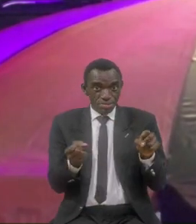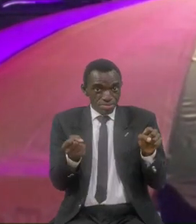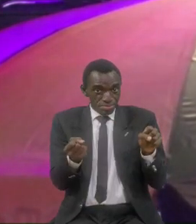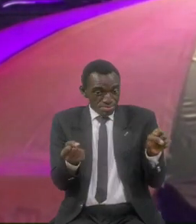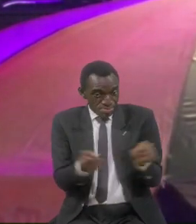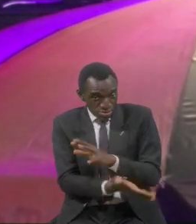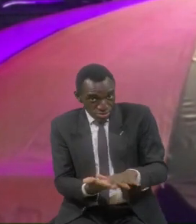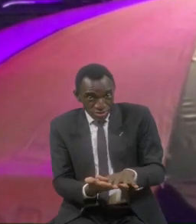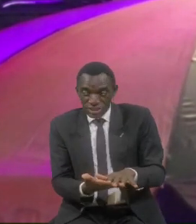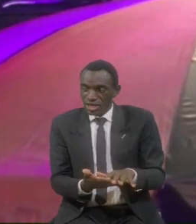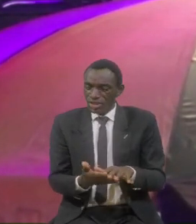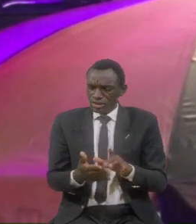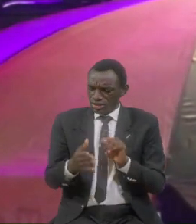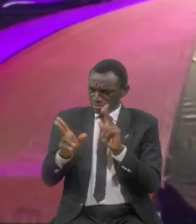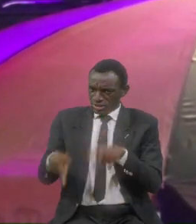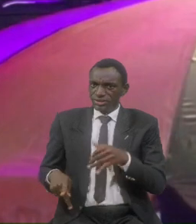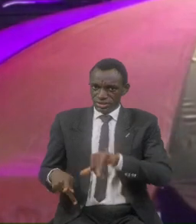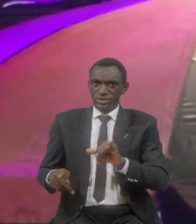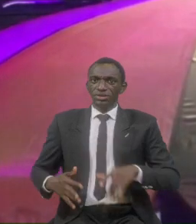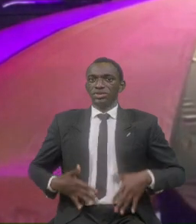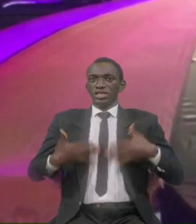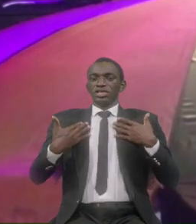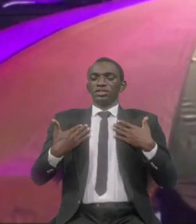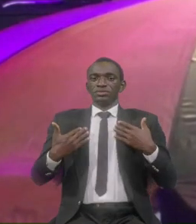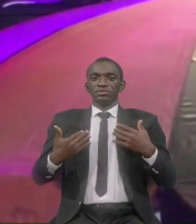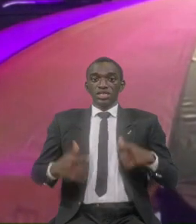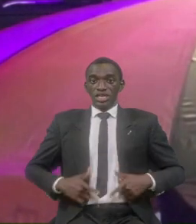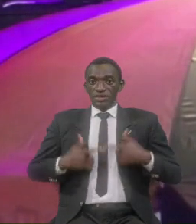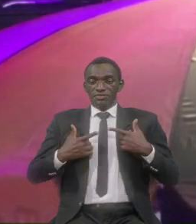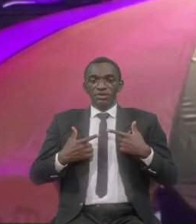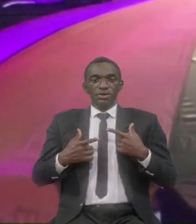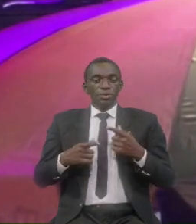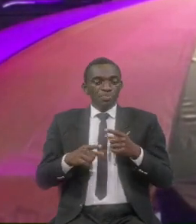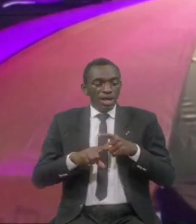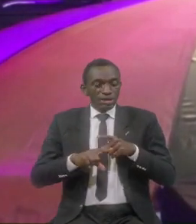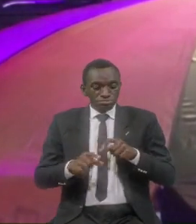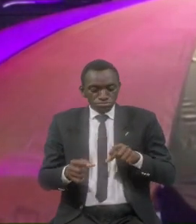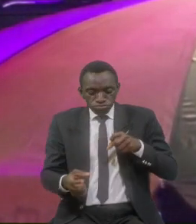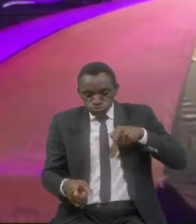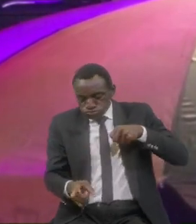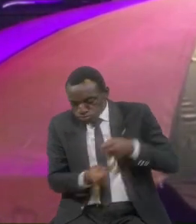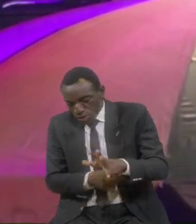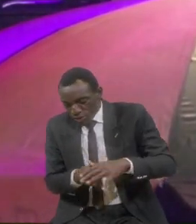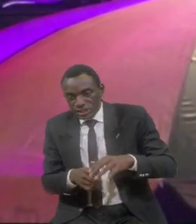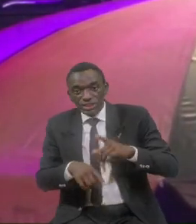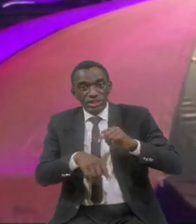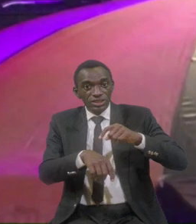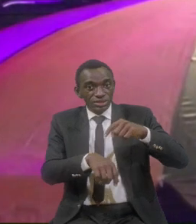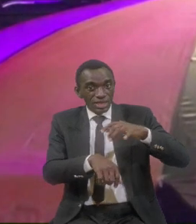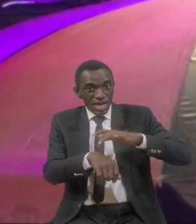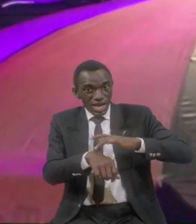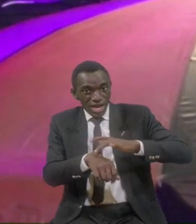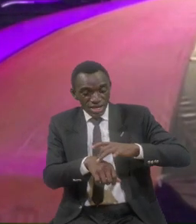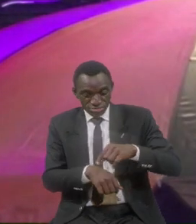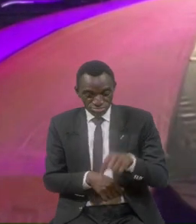alive. Buhi pagihapon. Crush the heel. Ang katunga is still alive. Buhi pa ang katunga ibaakan